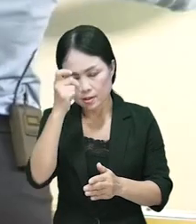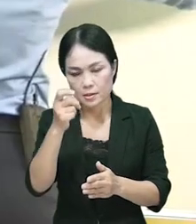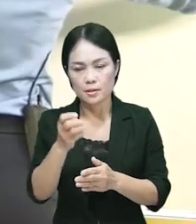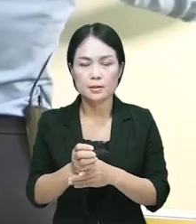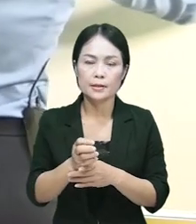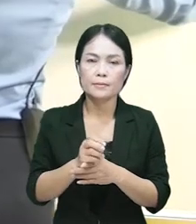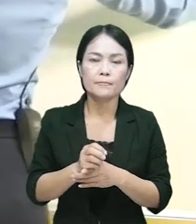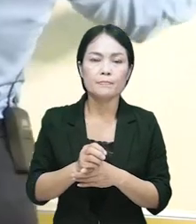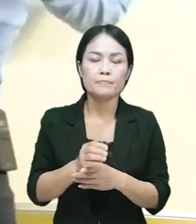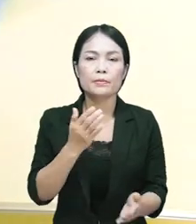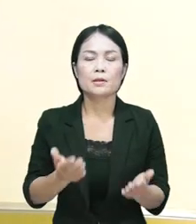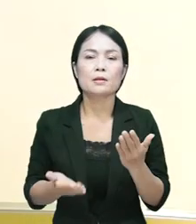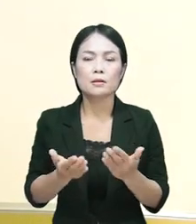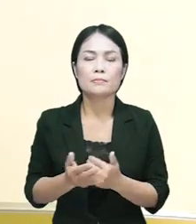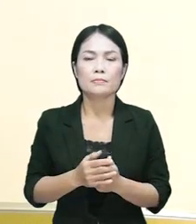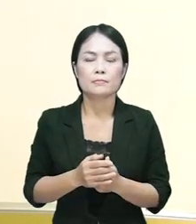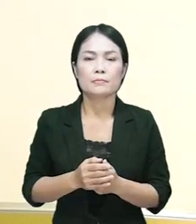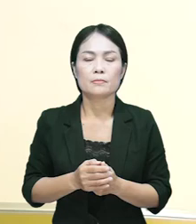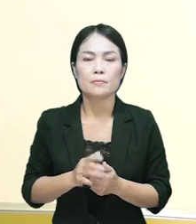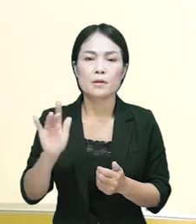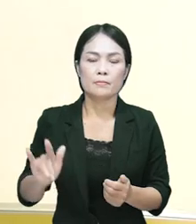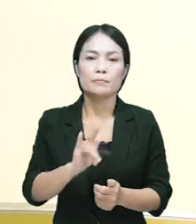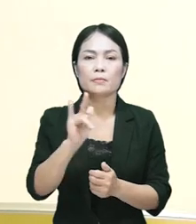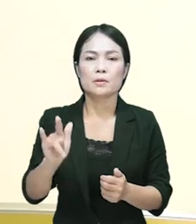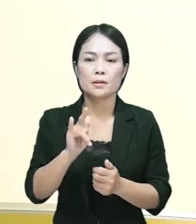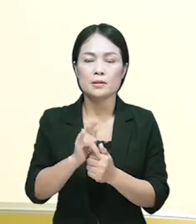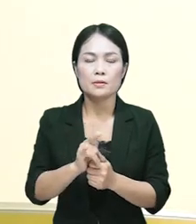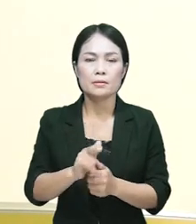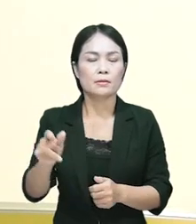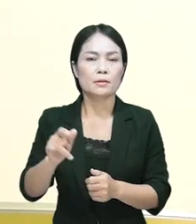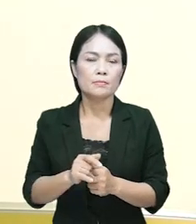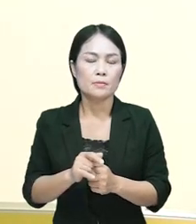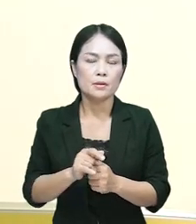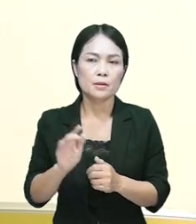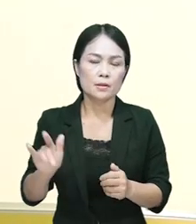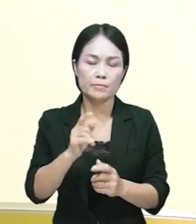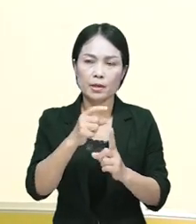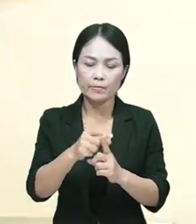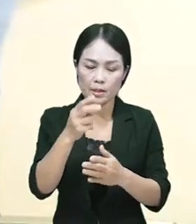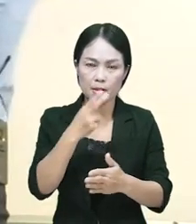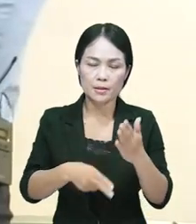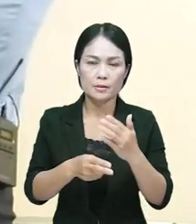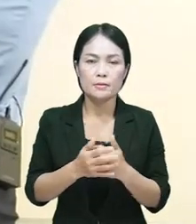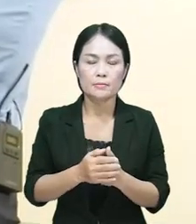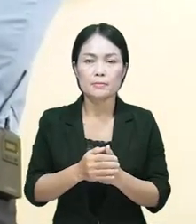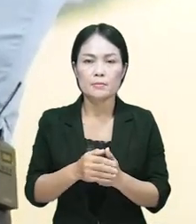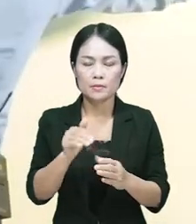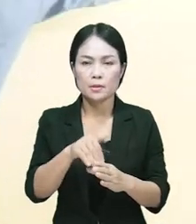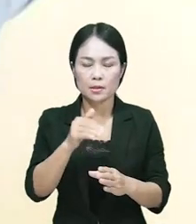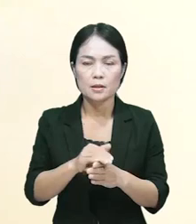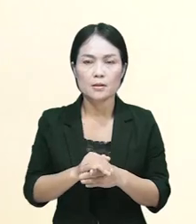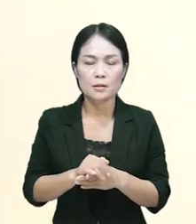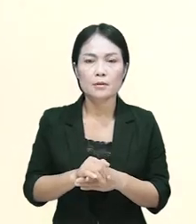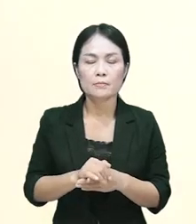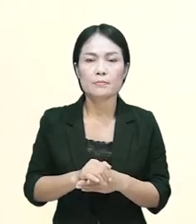ពន្ធចុះបើសិនជាប្រើប្រាស់សម្រាប់ស្ដាច់ប្រើប្រាស់វិញណាកូនប្រើពាក្យអីហើយក្រៅពីប្រពន្ធគេអាច